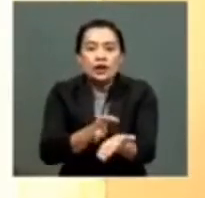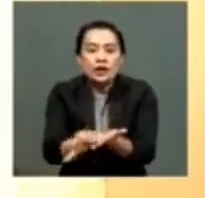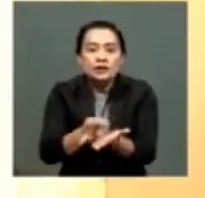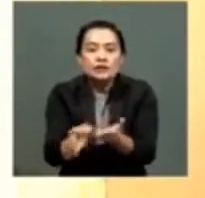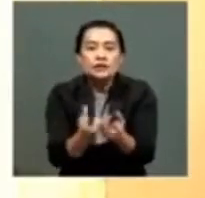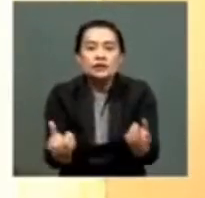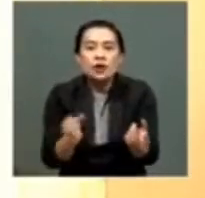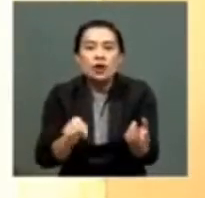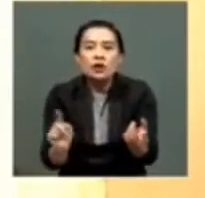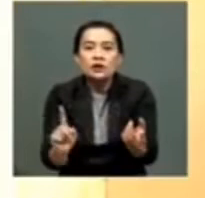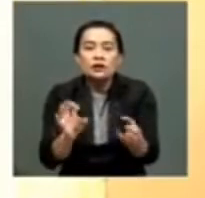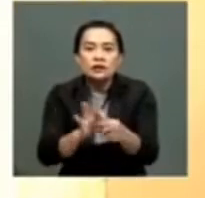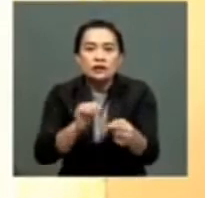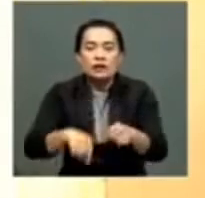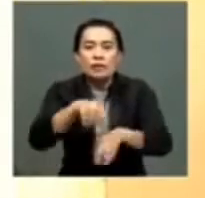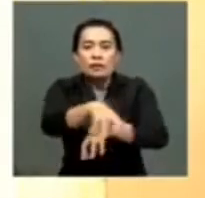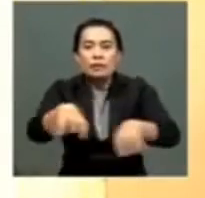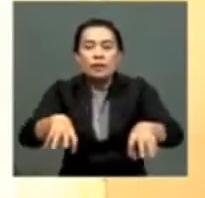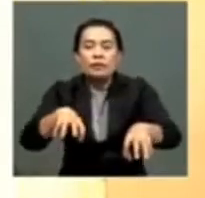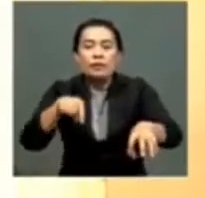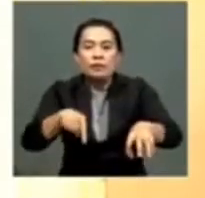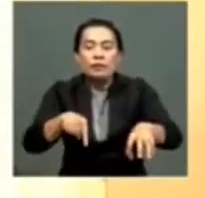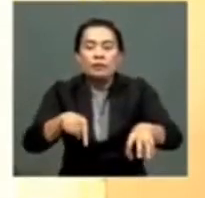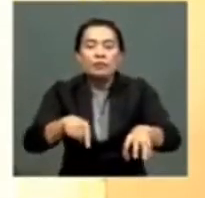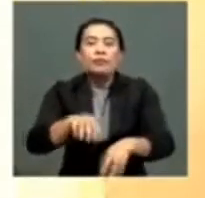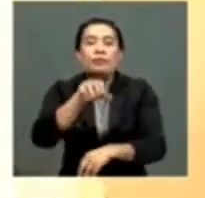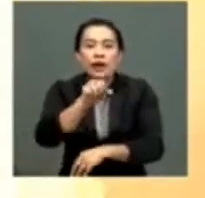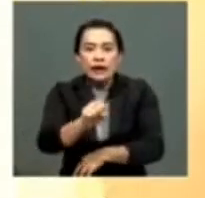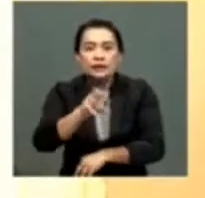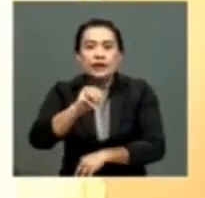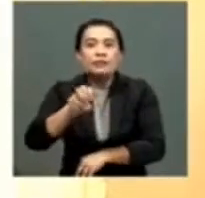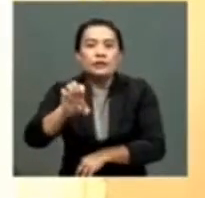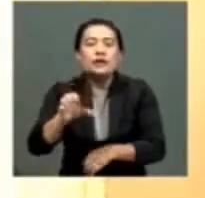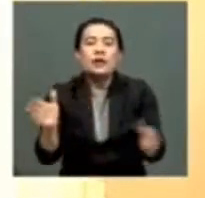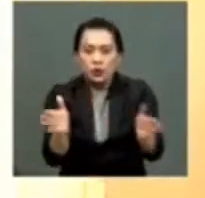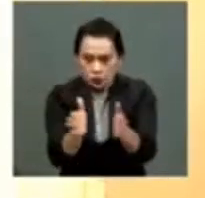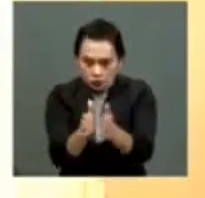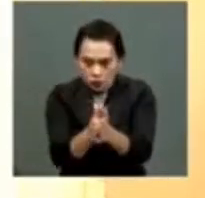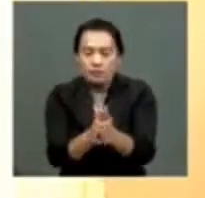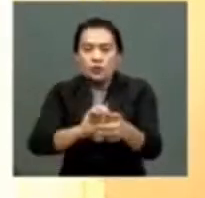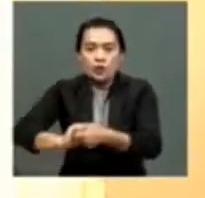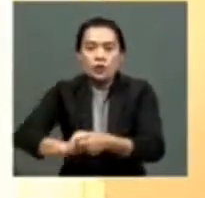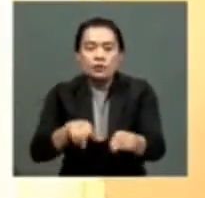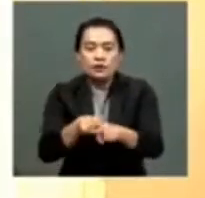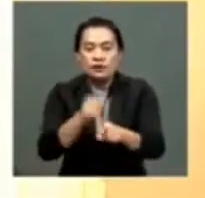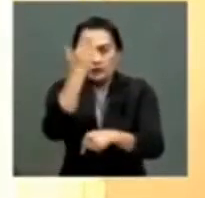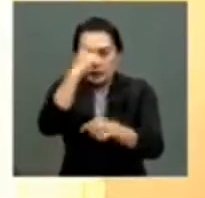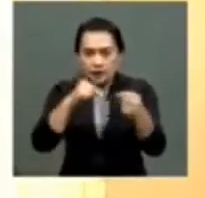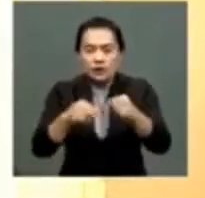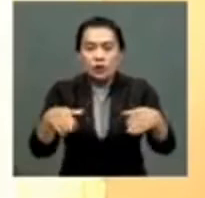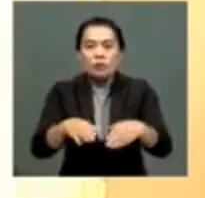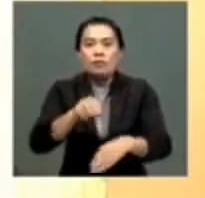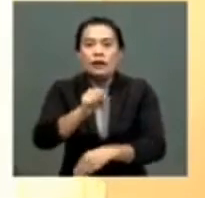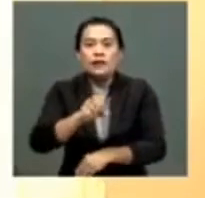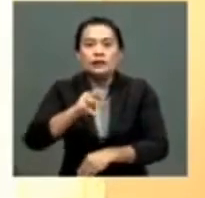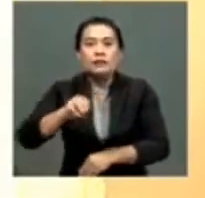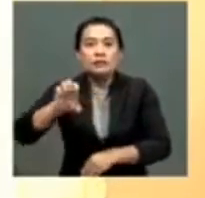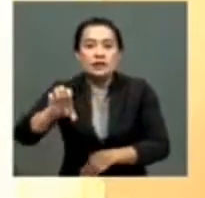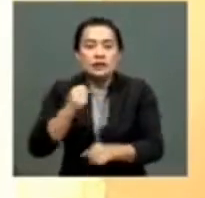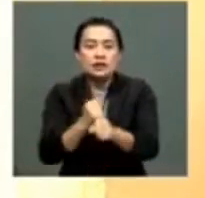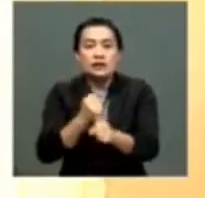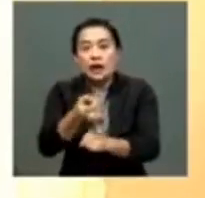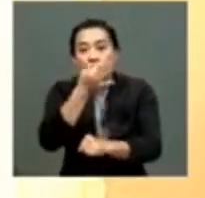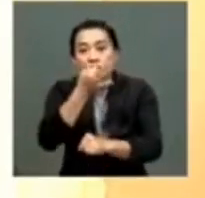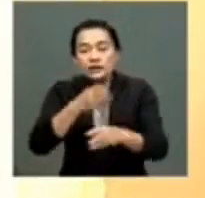บริการจากผู้ประกอบการ SME ด้วยในประเทศของเรานะครับเนื่องจากกลุ่ม SME ได้มีการสร้างงานสร้างอาชี